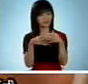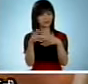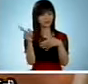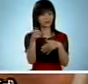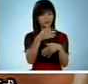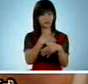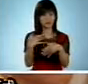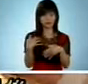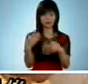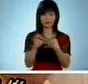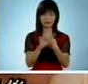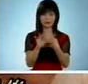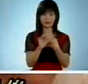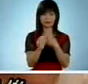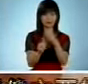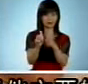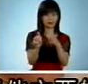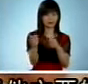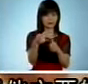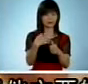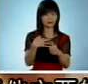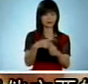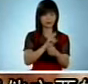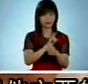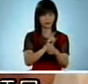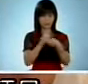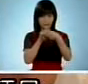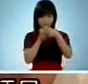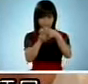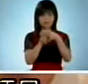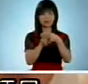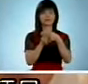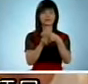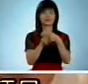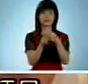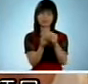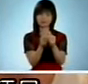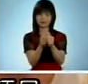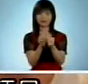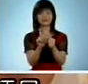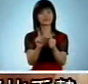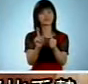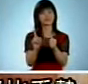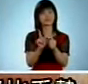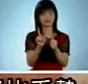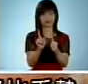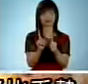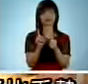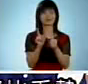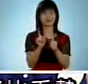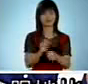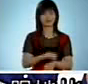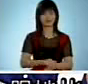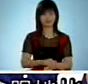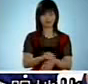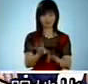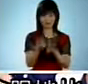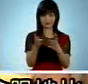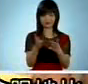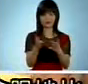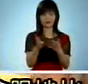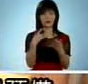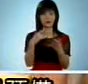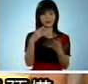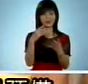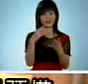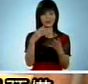再尝试，然后去比赛以后才知道说哪一个是他主要的，还有。哎，次要的项目， 所以一开始你都比手势。 对，一开始我